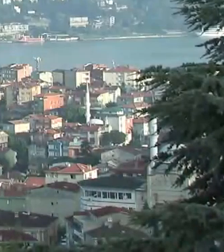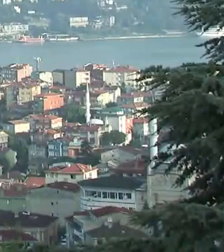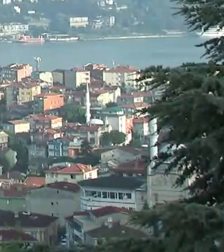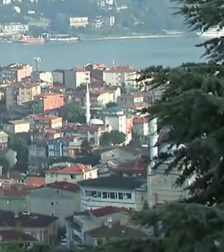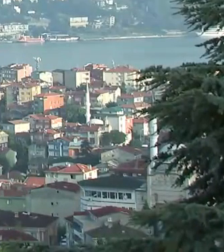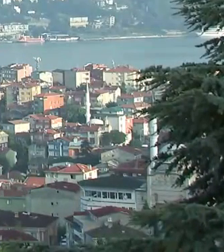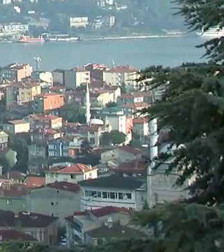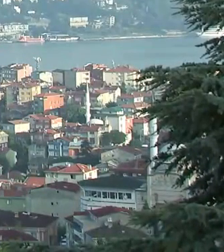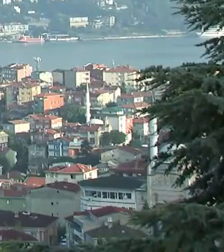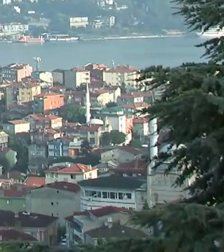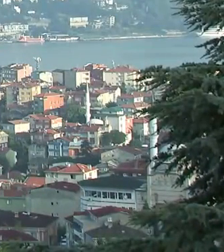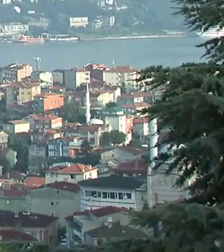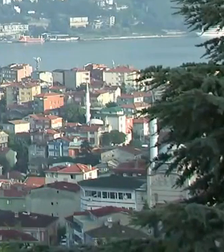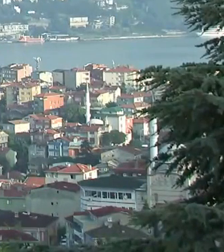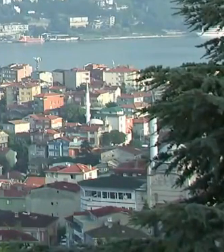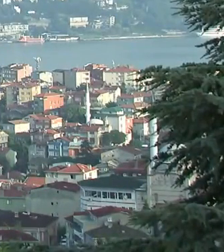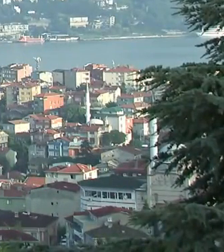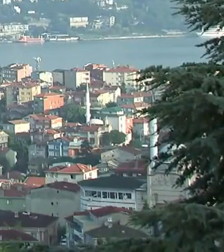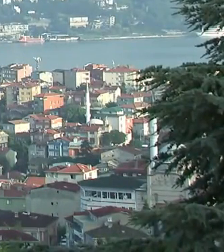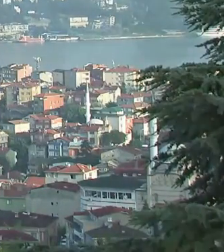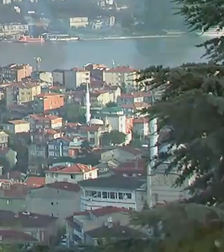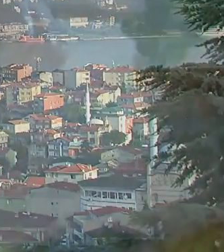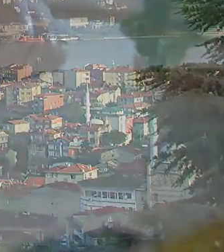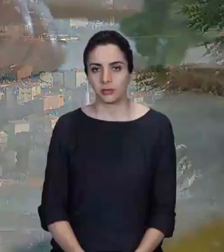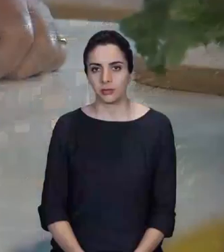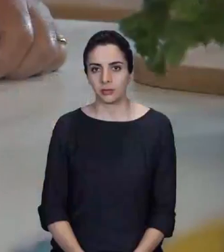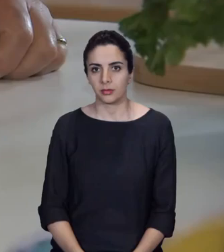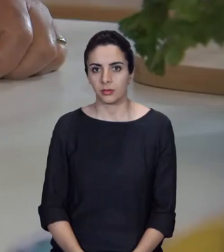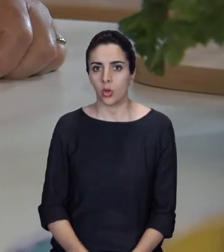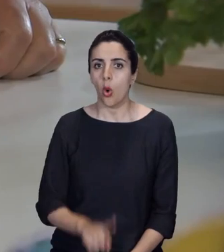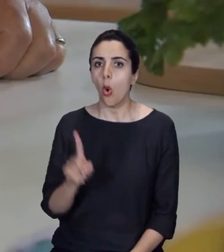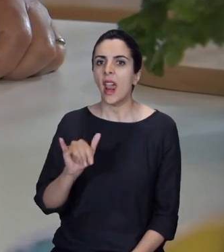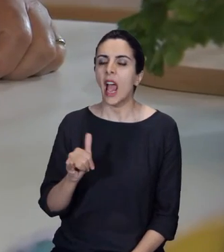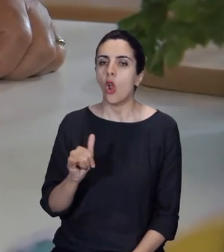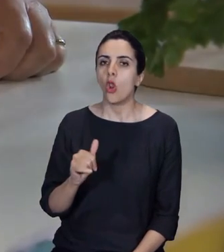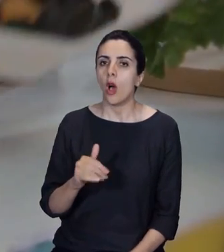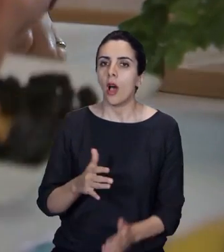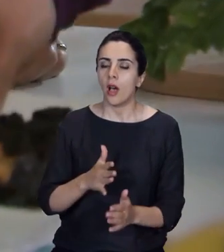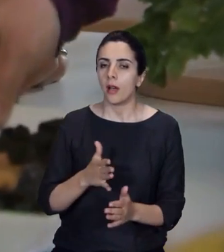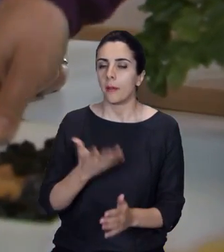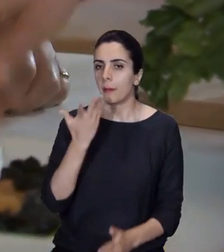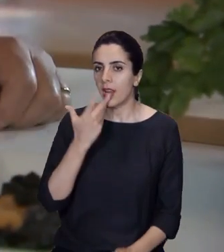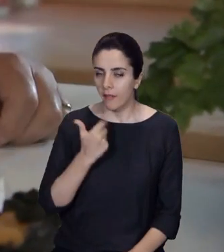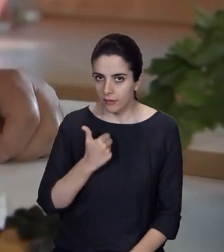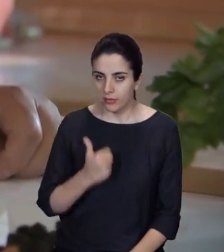Gündüz yüksek bir yerden Boğaz ve Birinci Köprü. 10 kilo pirinç. 10